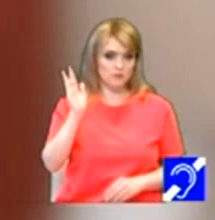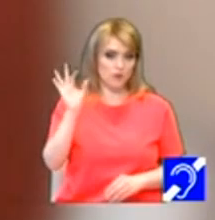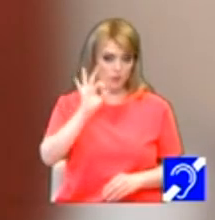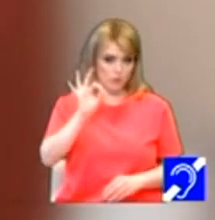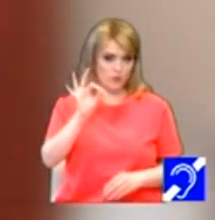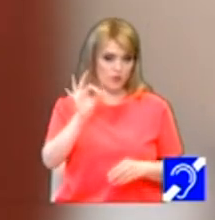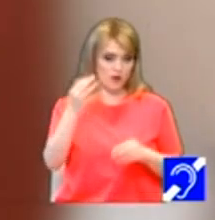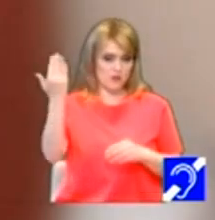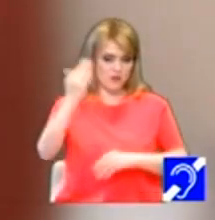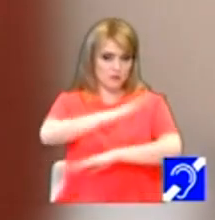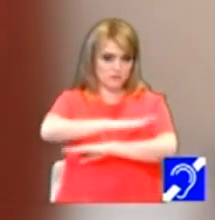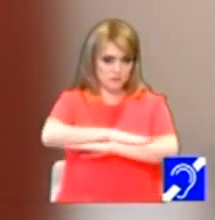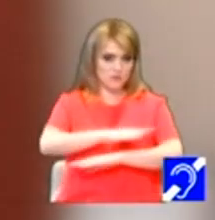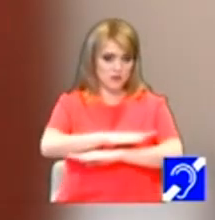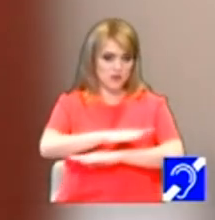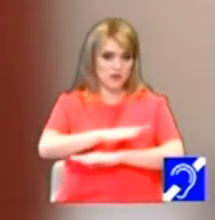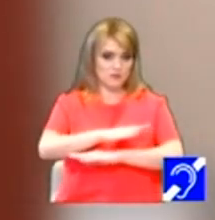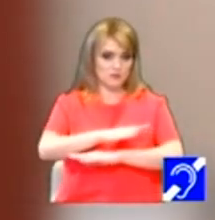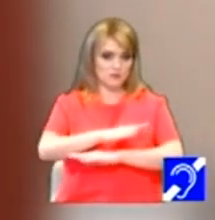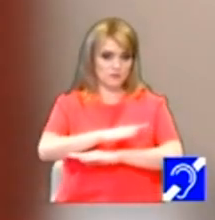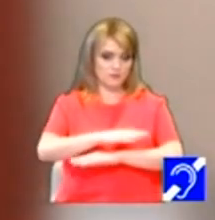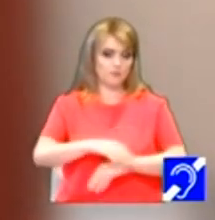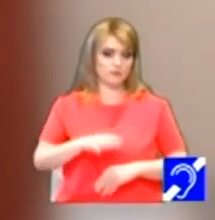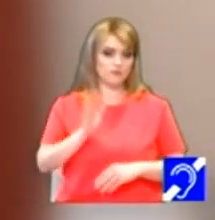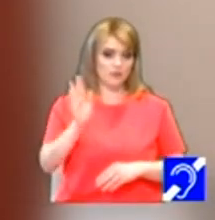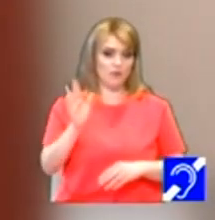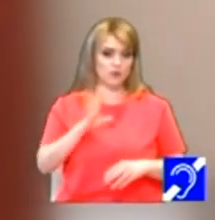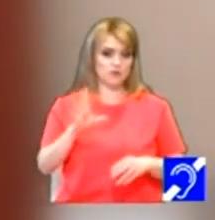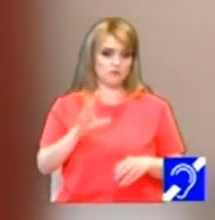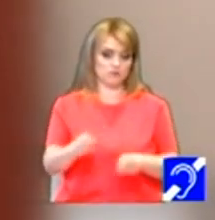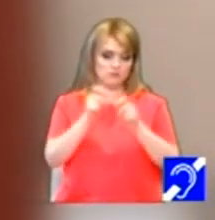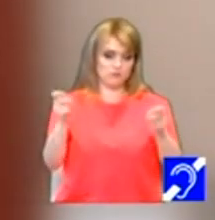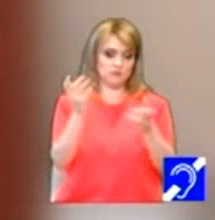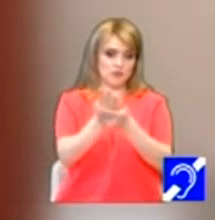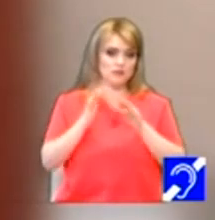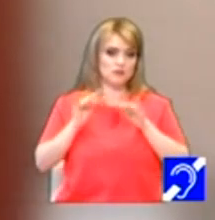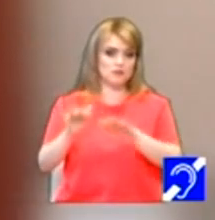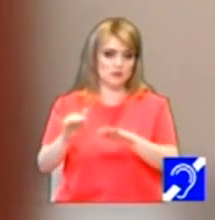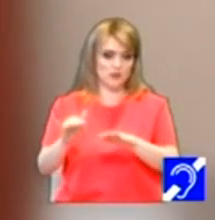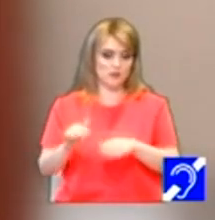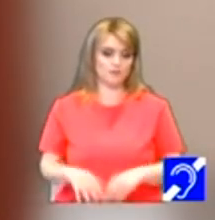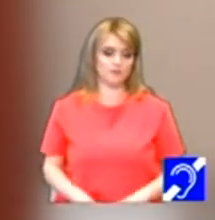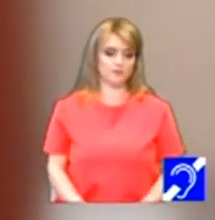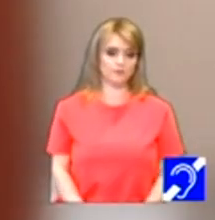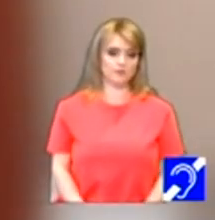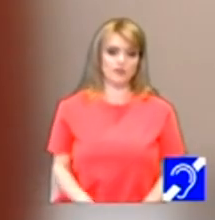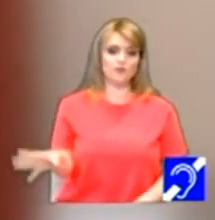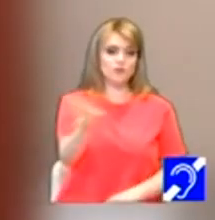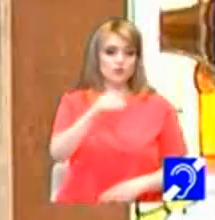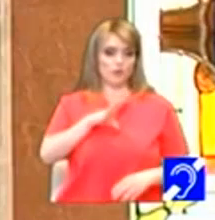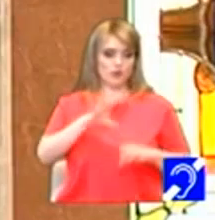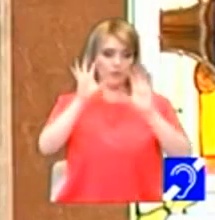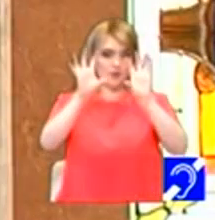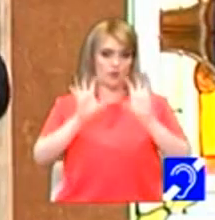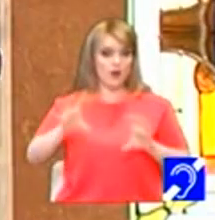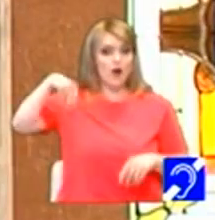privința acțiunilor respective, de către organul de urmărire penală a fost pornit un proces penal în conformitate cu prevederea articolului